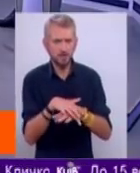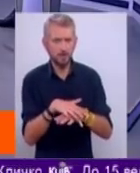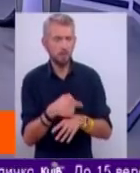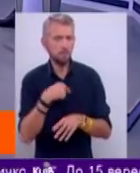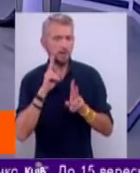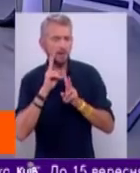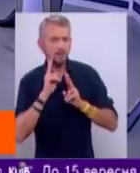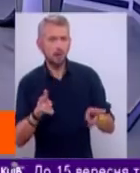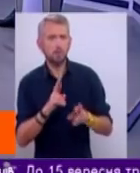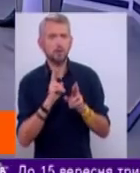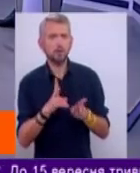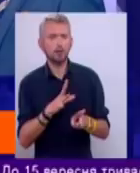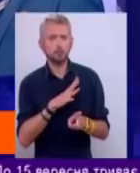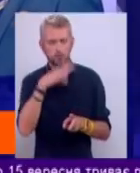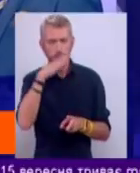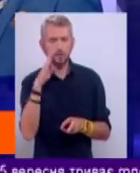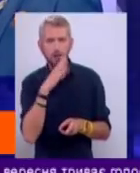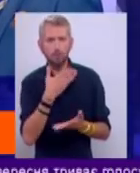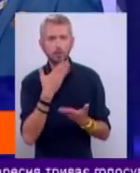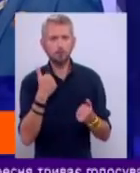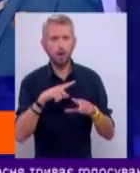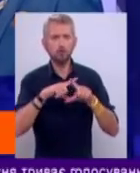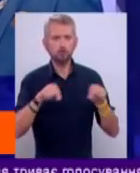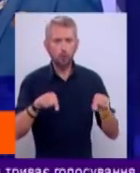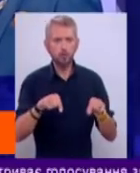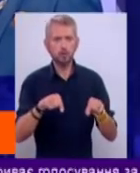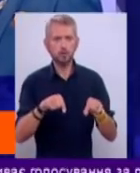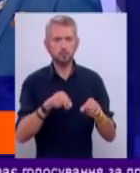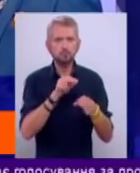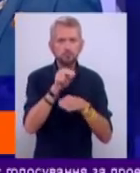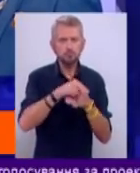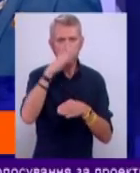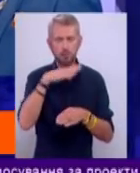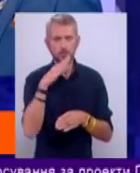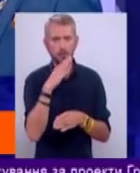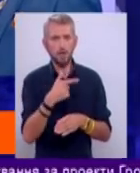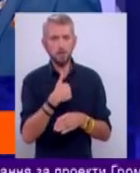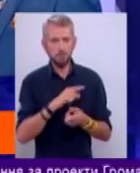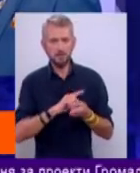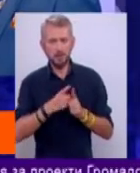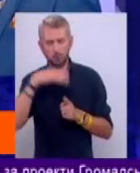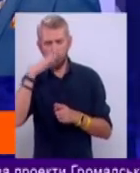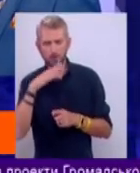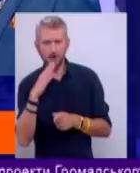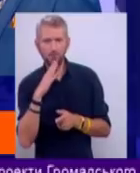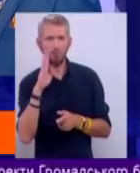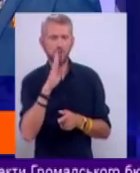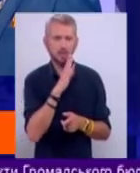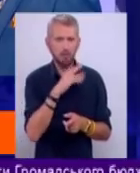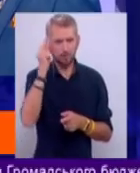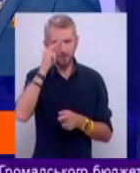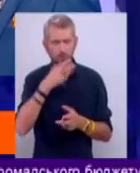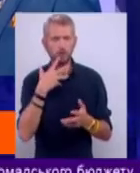не знаємо, як бути батьками. Немає школи батьківства, скажімо так. Ми стаємо батьками, матерями і вчимося на